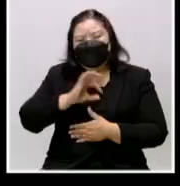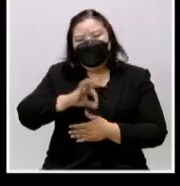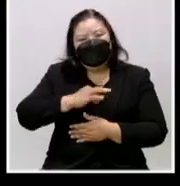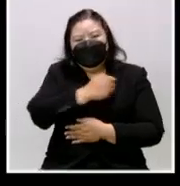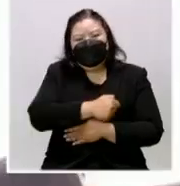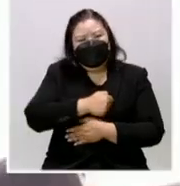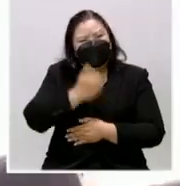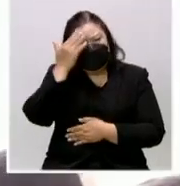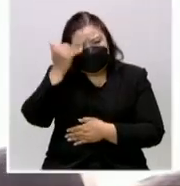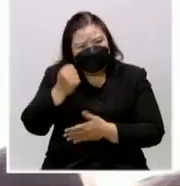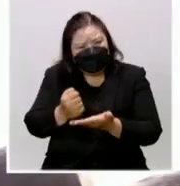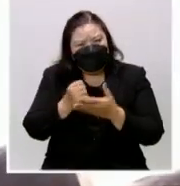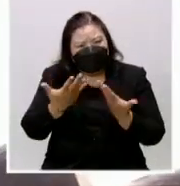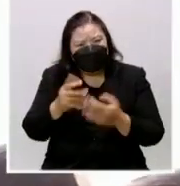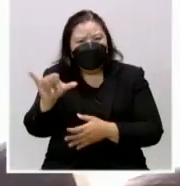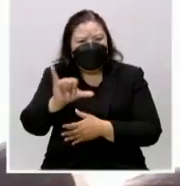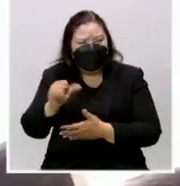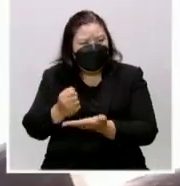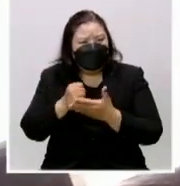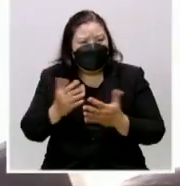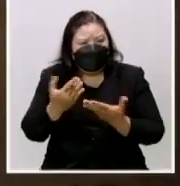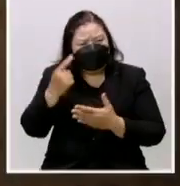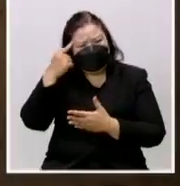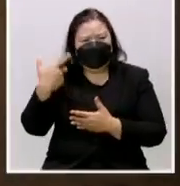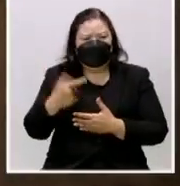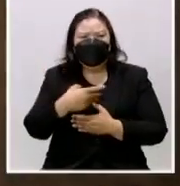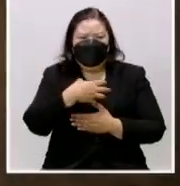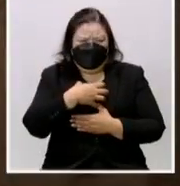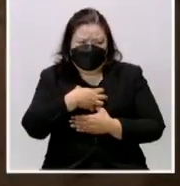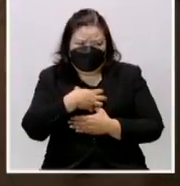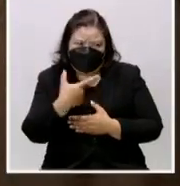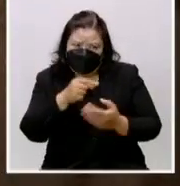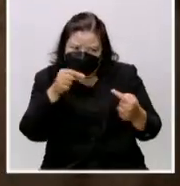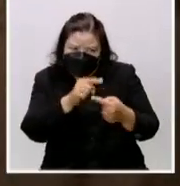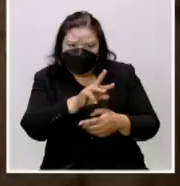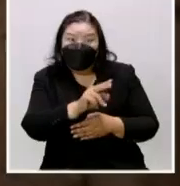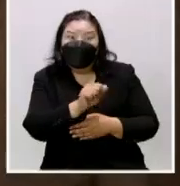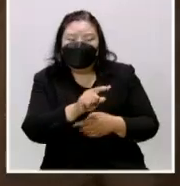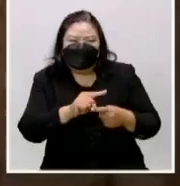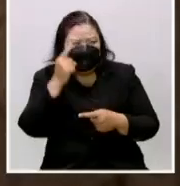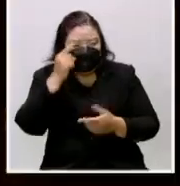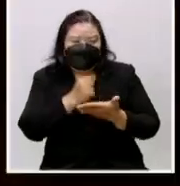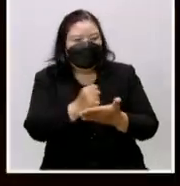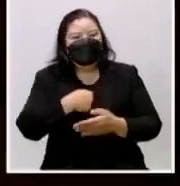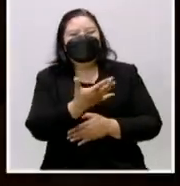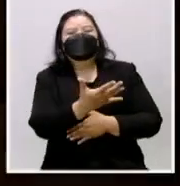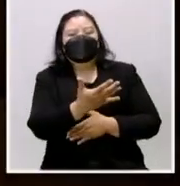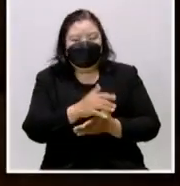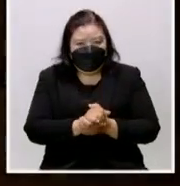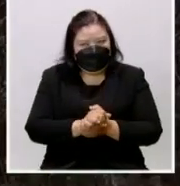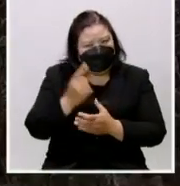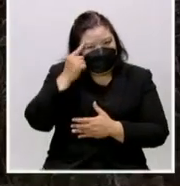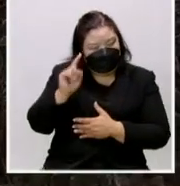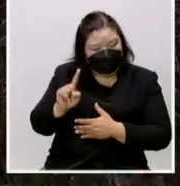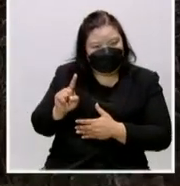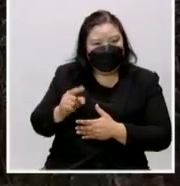ำเนินการล่าช้าของชาติตะวันตกมองว่าพวกเขาเพียงแสวงหาประโยชน์ของตัวเองและไม่ได้จะช่วยยูเครนจริงจังค่ะและพวกเขามองว่าคงต้อง